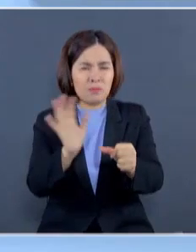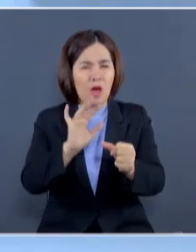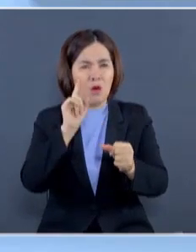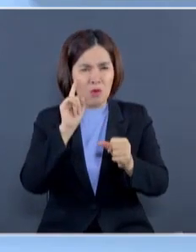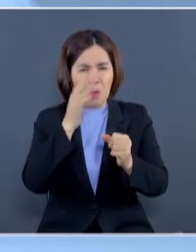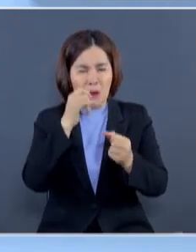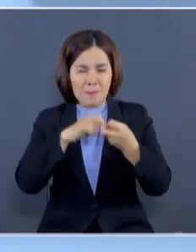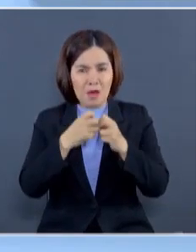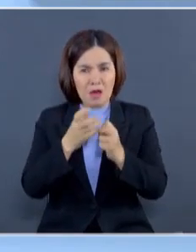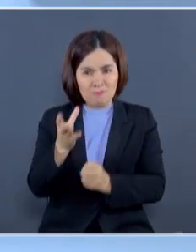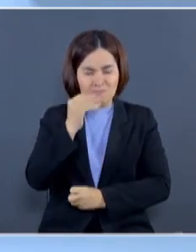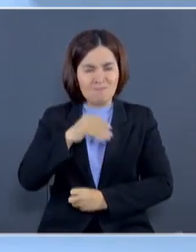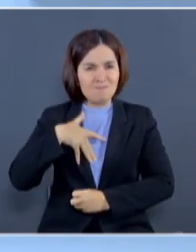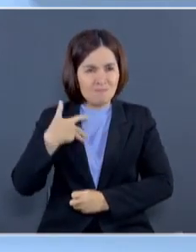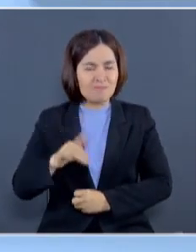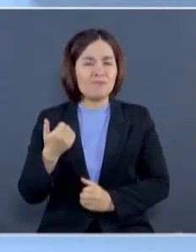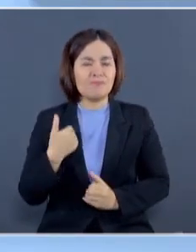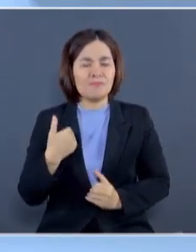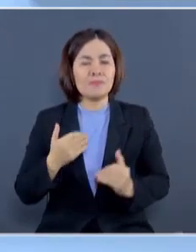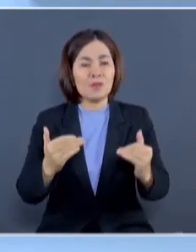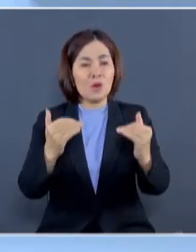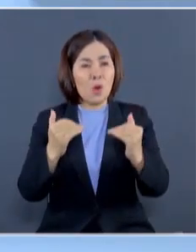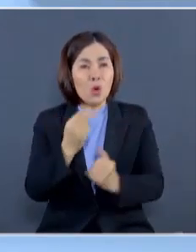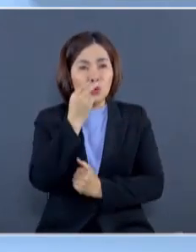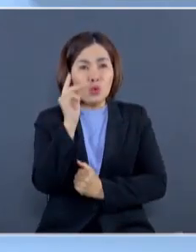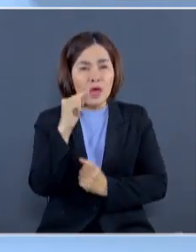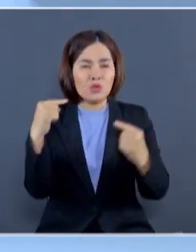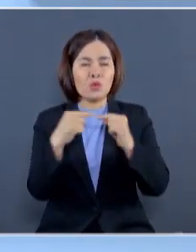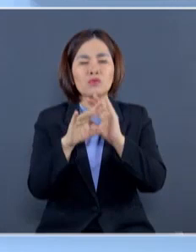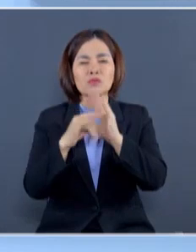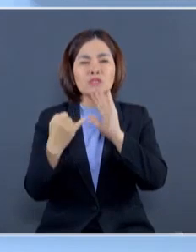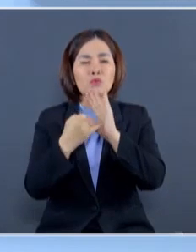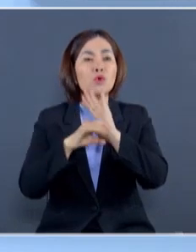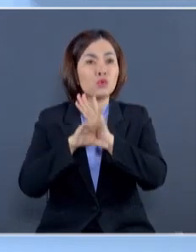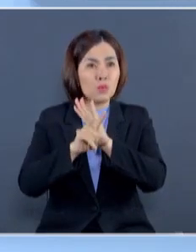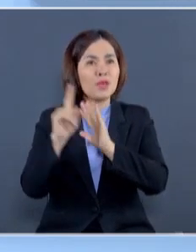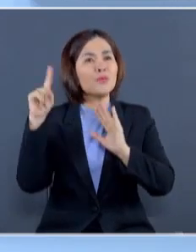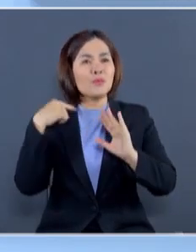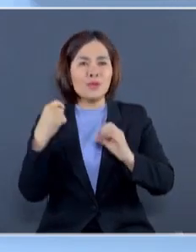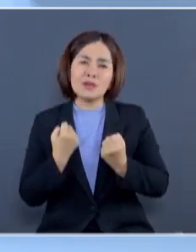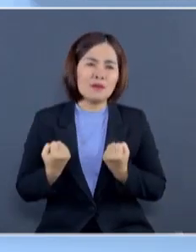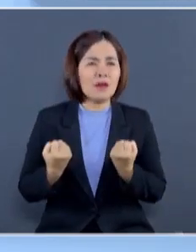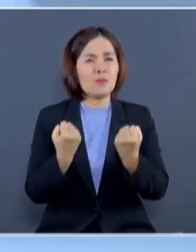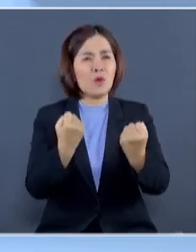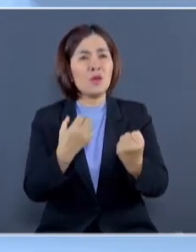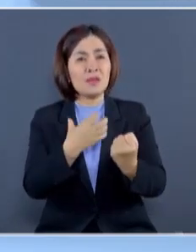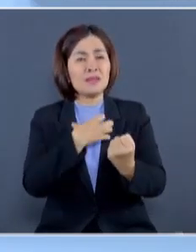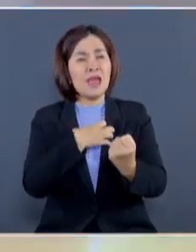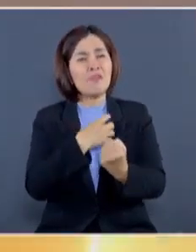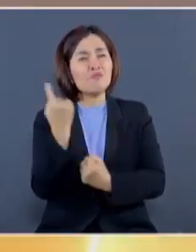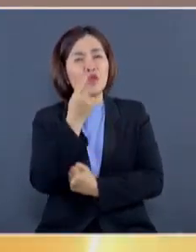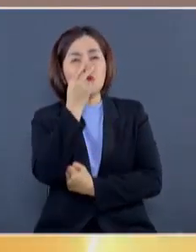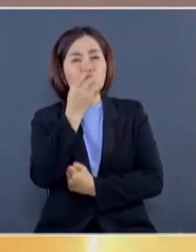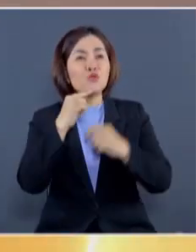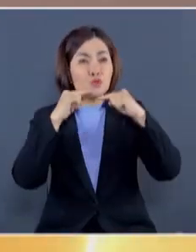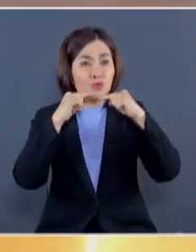อ้าคุณผู้ชมยังอยู่ที่ชลบุรีคราวนี้ค่ะสาวคนนึงขับรถจะไปจอดริมหาดอยากจะอยู่ทะเลชิลๆไงปรากฏจังหวะนึงค่ะไป